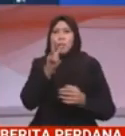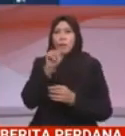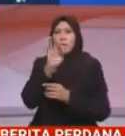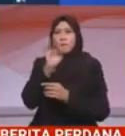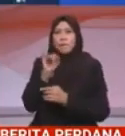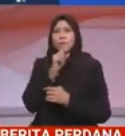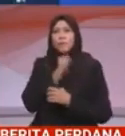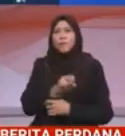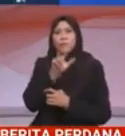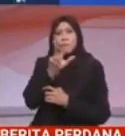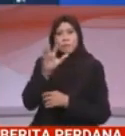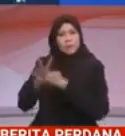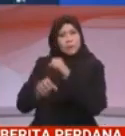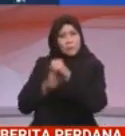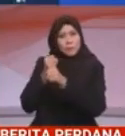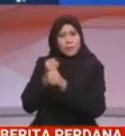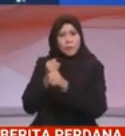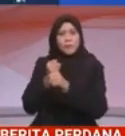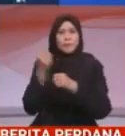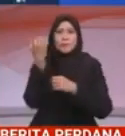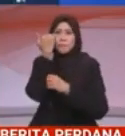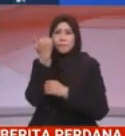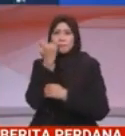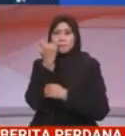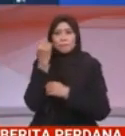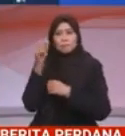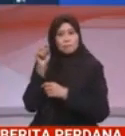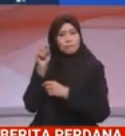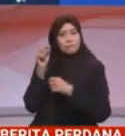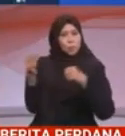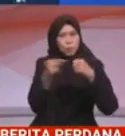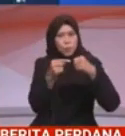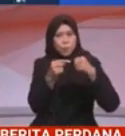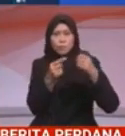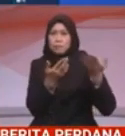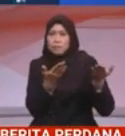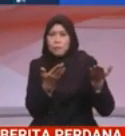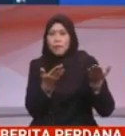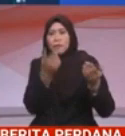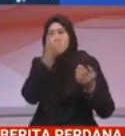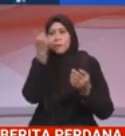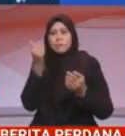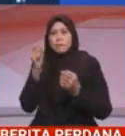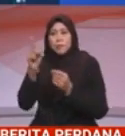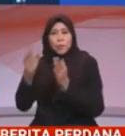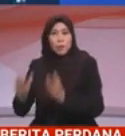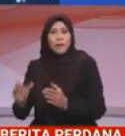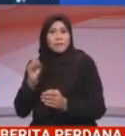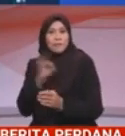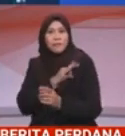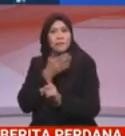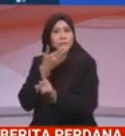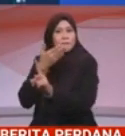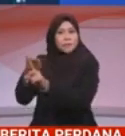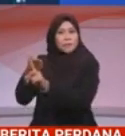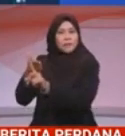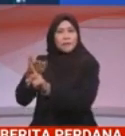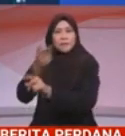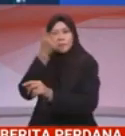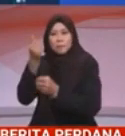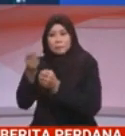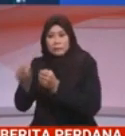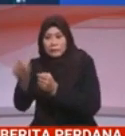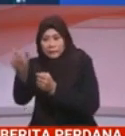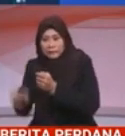Aziz 35 tahun didakwa di Mahkamah section Kuala Lumpur atas tuduhan mengakibatkan seorang kakitangan dipercaya selepas